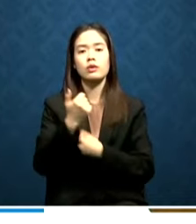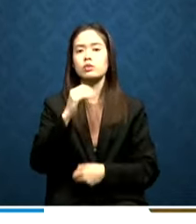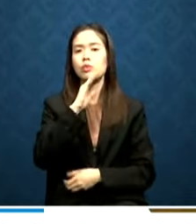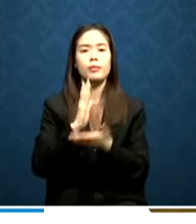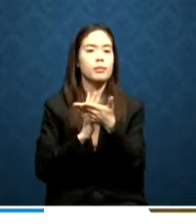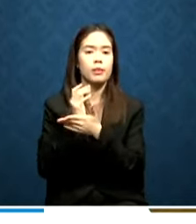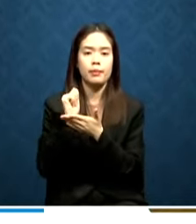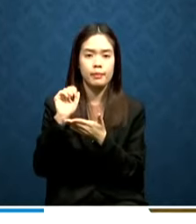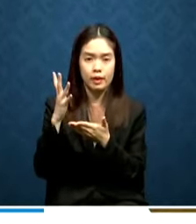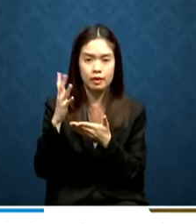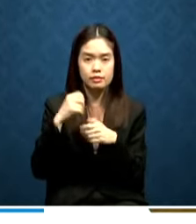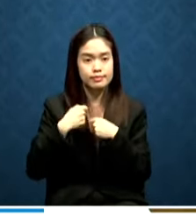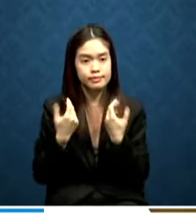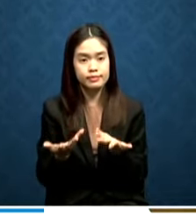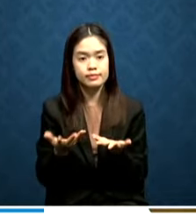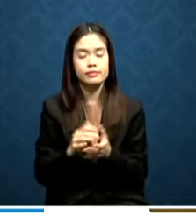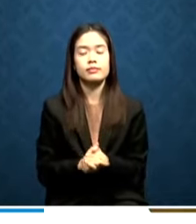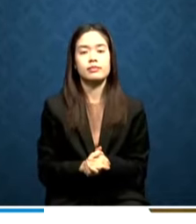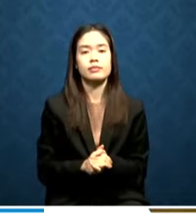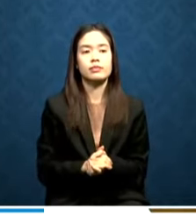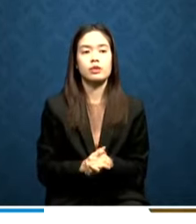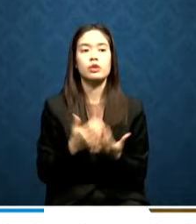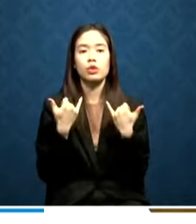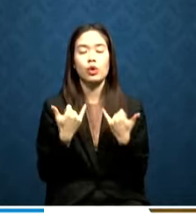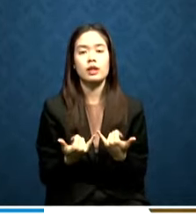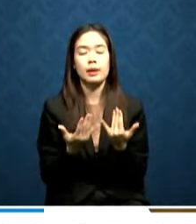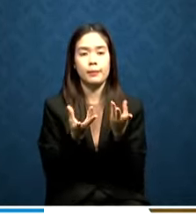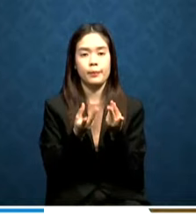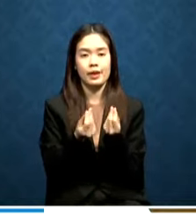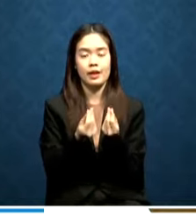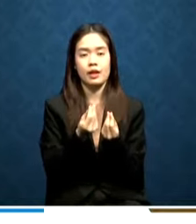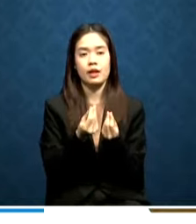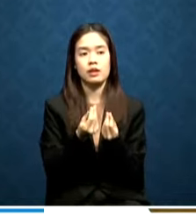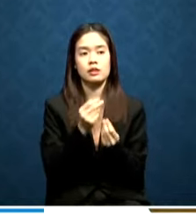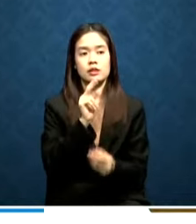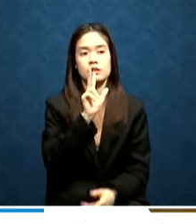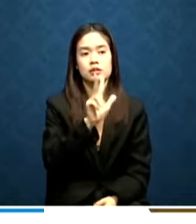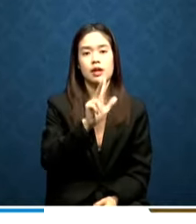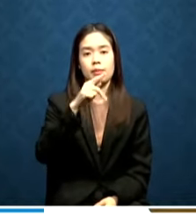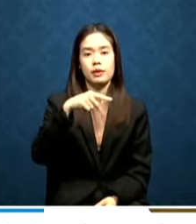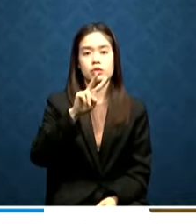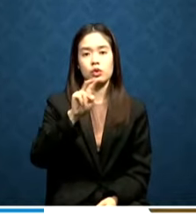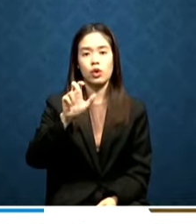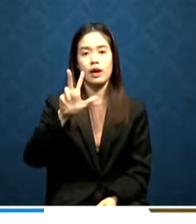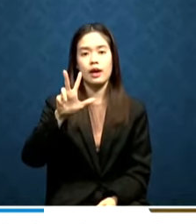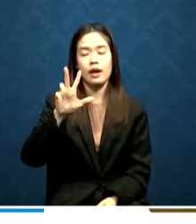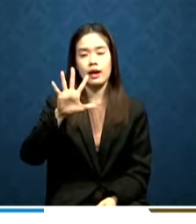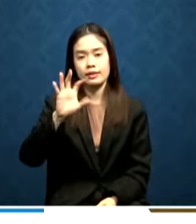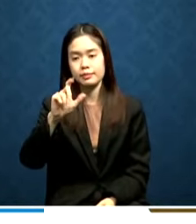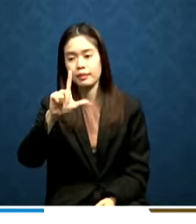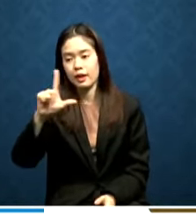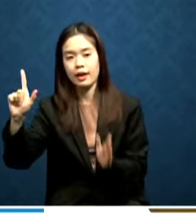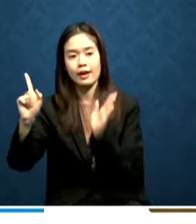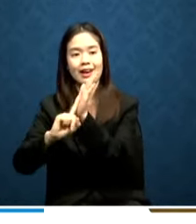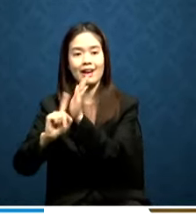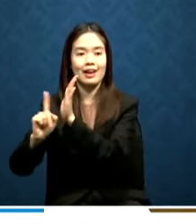ไม่ผ่านเราเสียเท่าไหร่ตัวเลขที่กกต.เสนอมา 3,250 ล้านต่อครั้งทำประชามติ